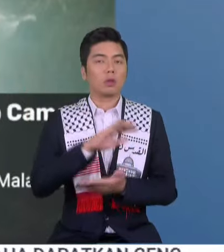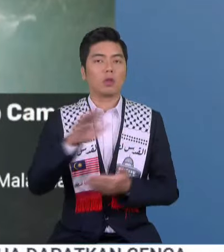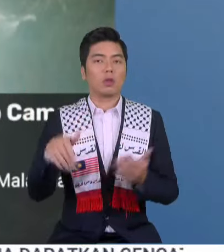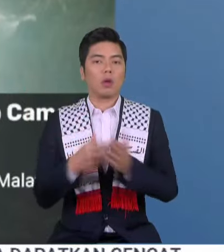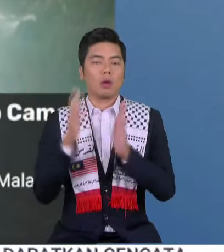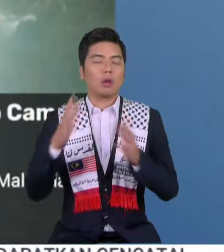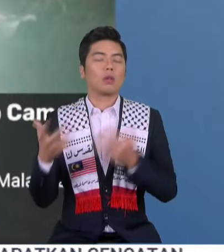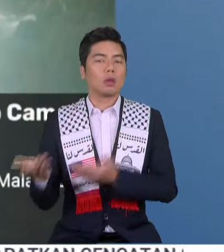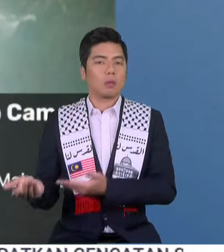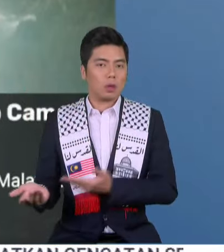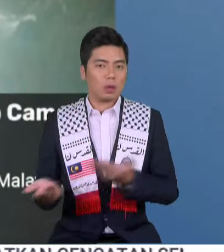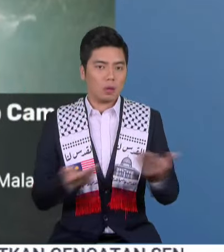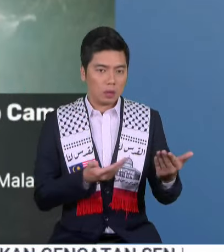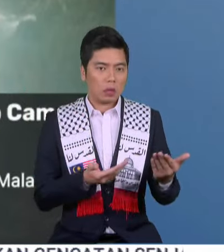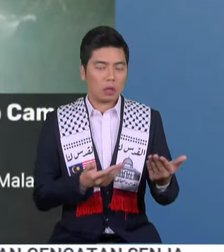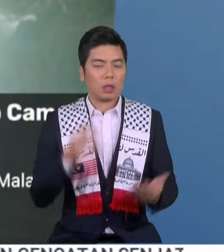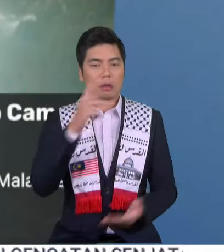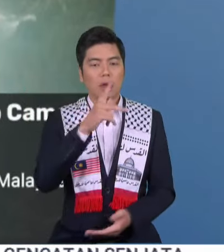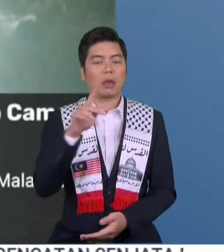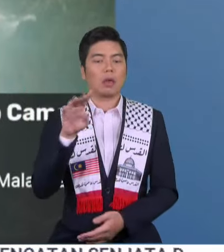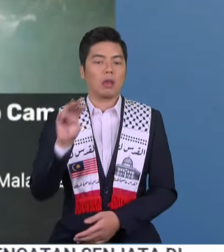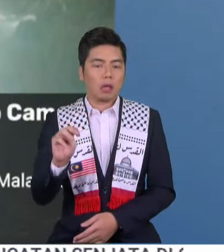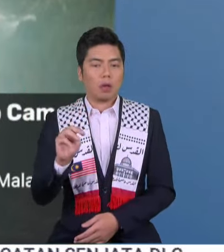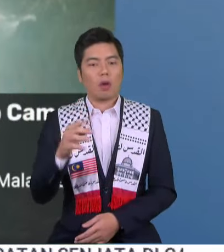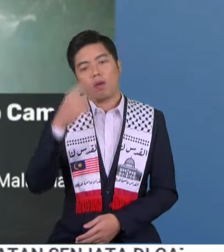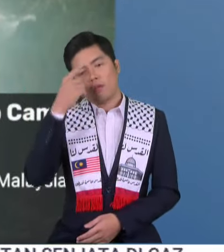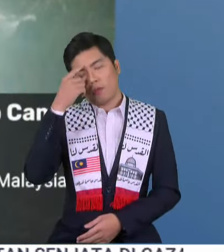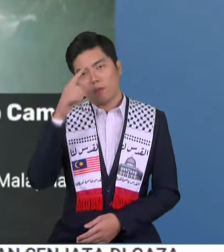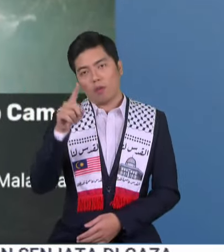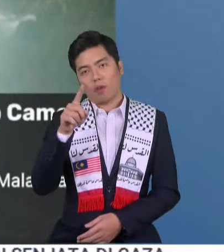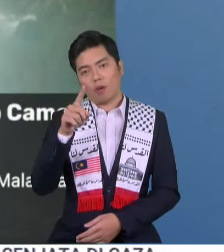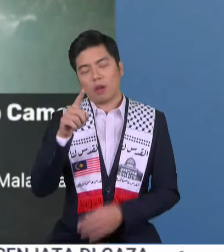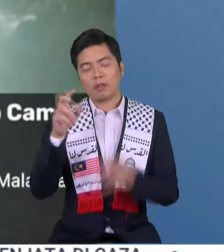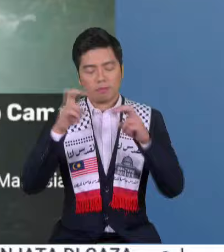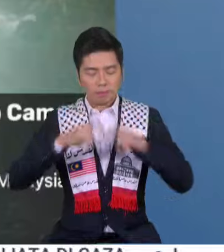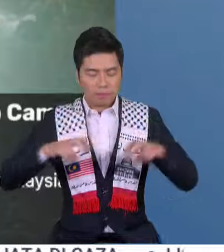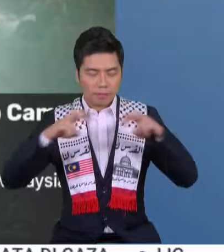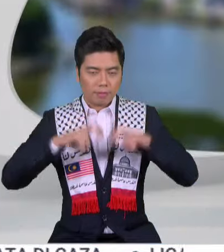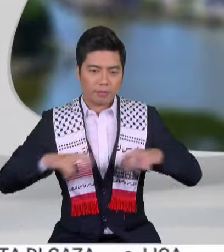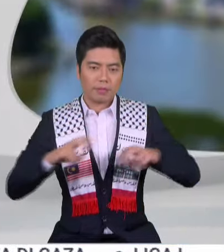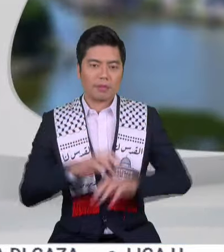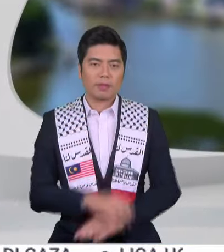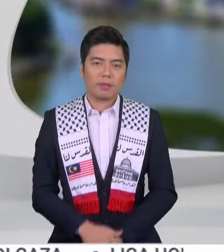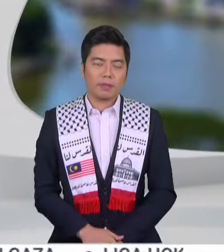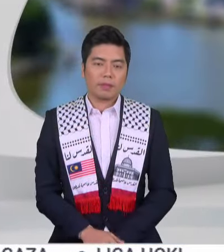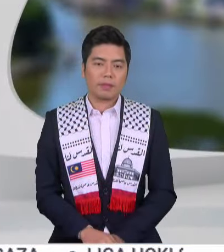mangsa telah diserahkan kepada pihak KKM untuk tindakan seterusnya.